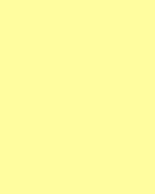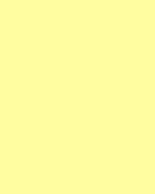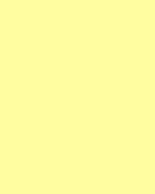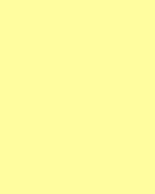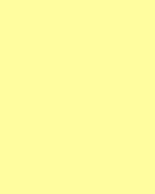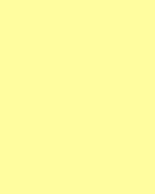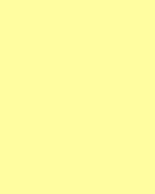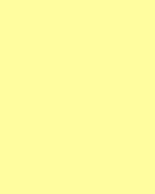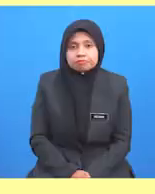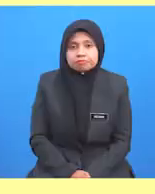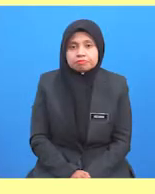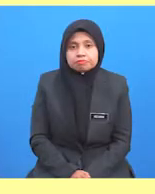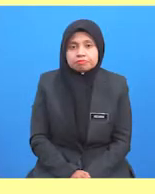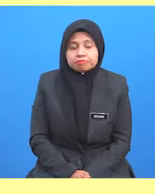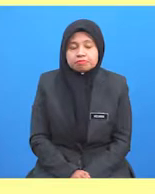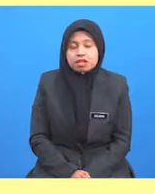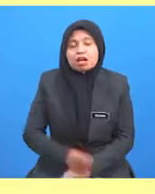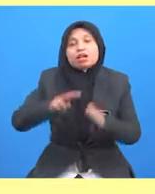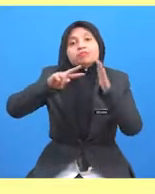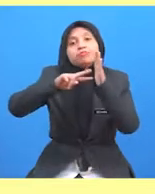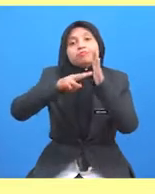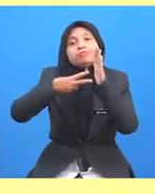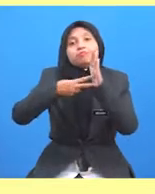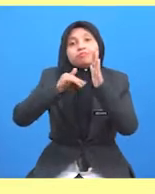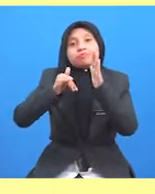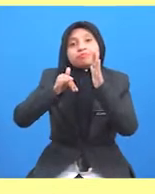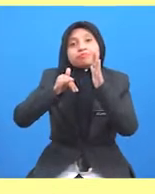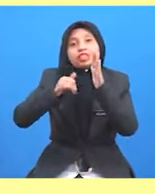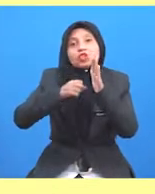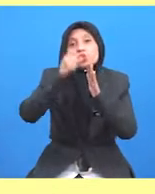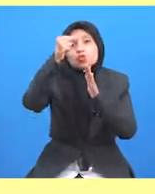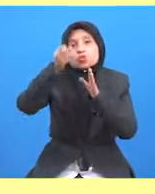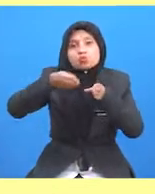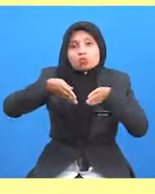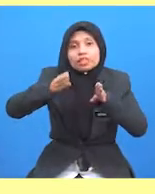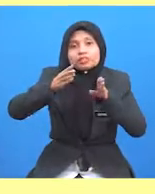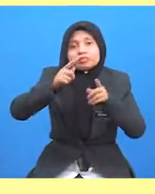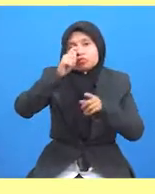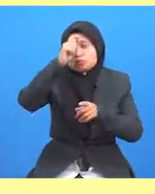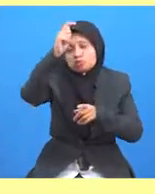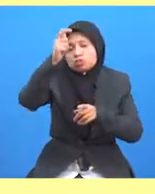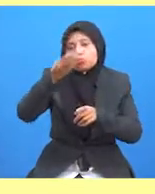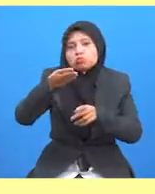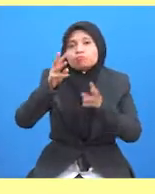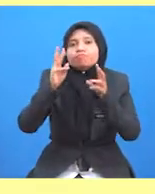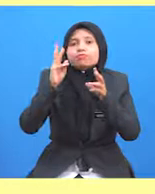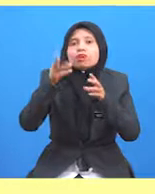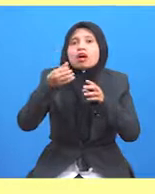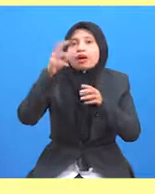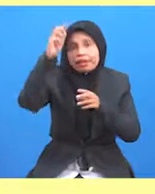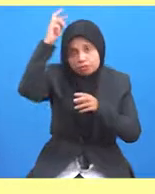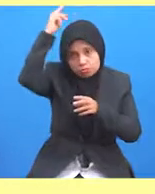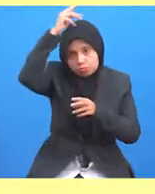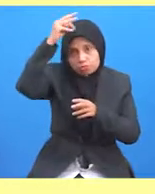العظيم. Yang bermaksud, serulah ke jalan Tuhanmu wahai Muhammad dengan